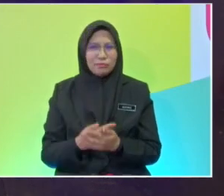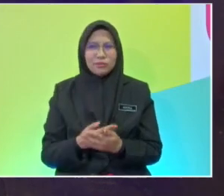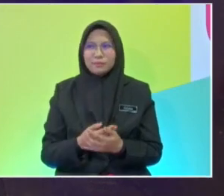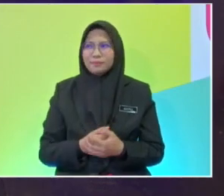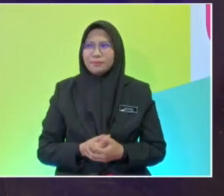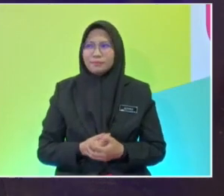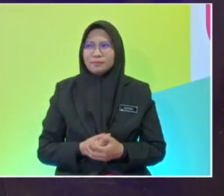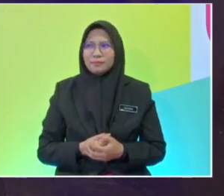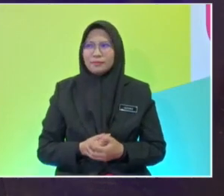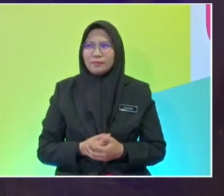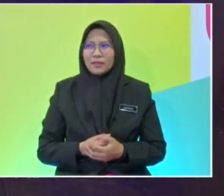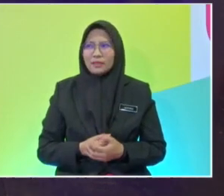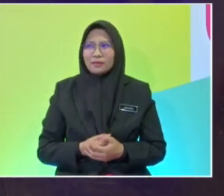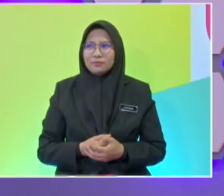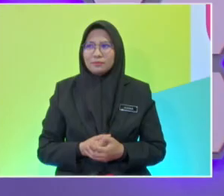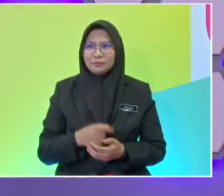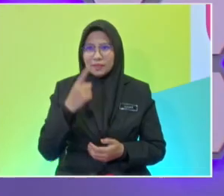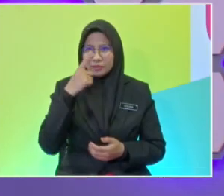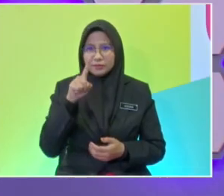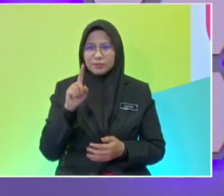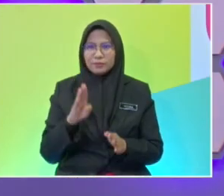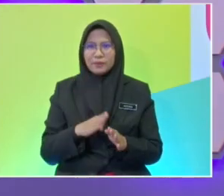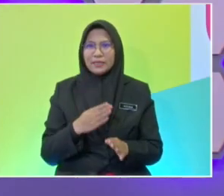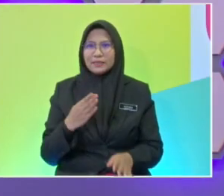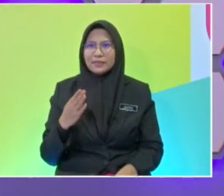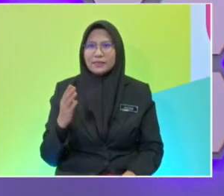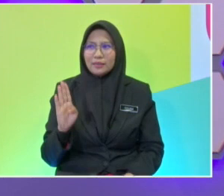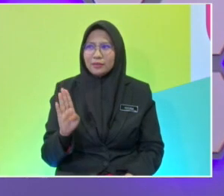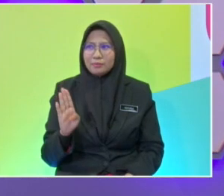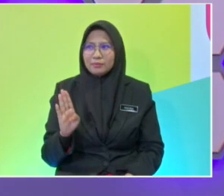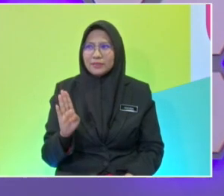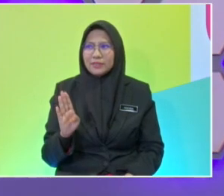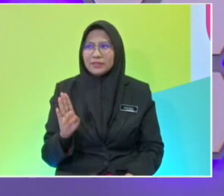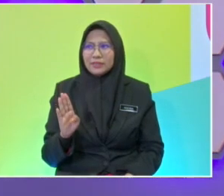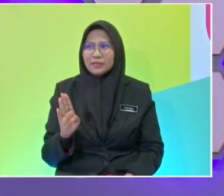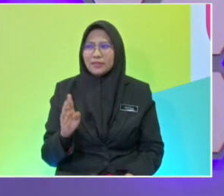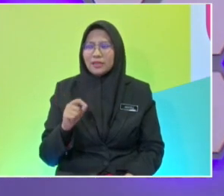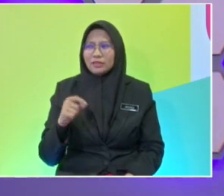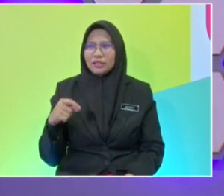untuk bagian B kita tengok kaidah penulisan langkah kerja